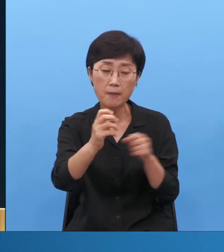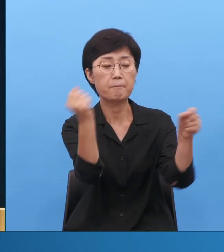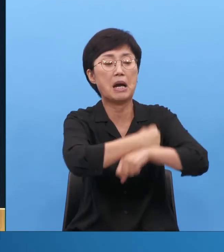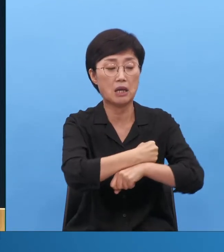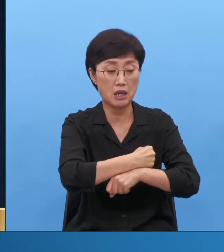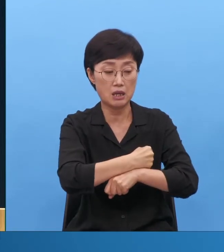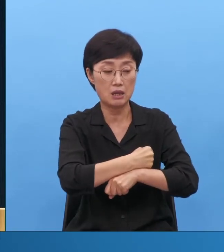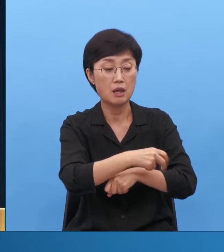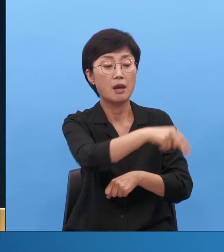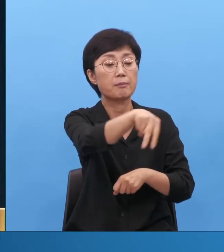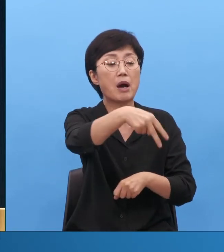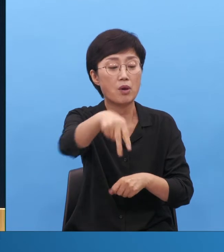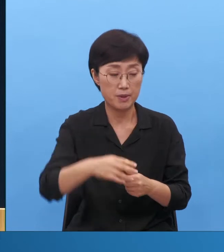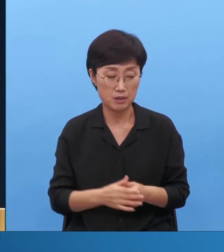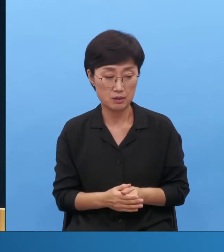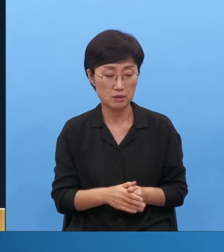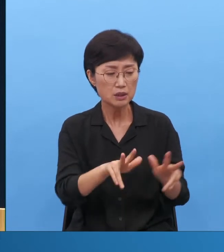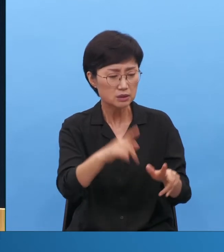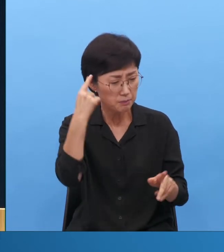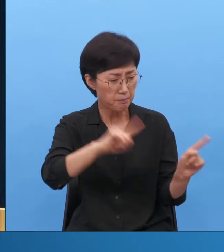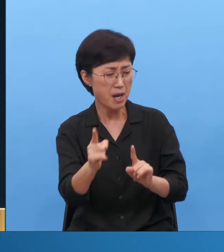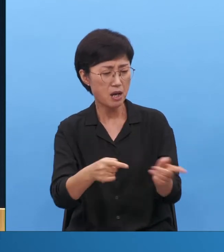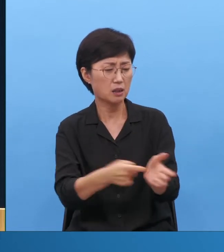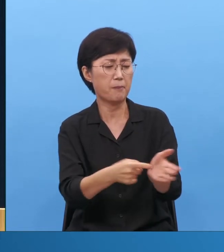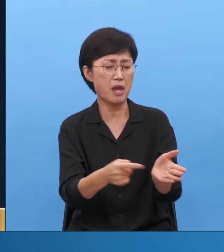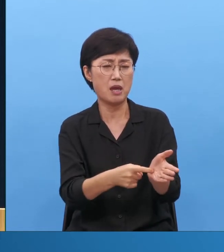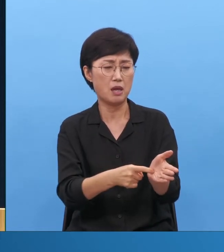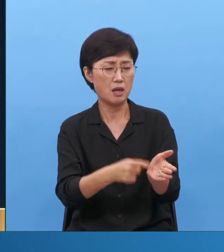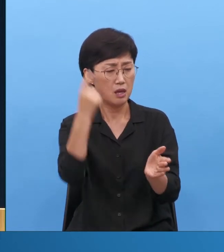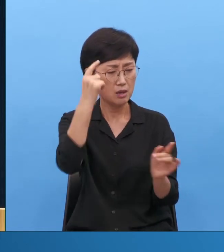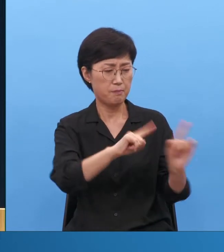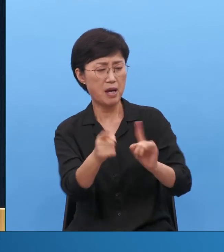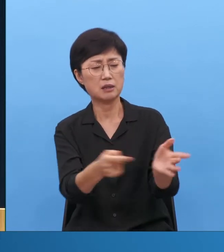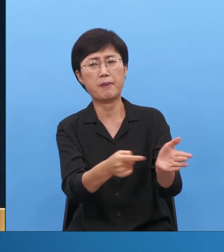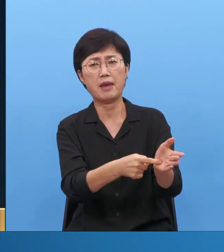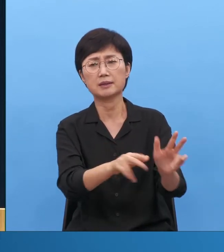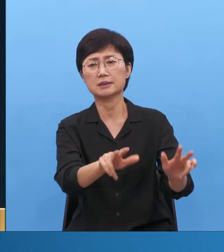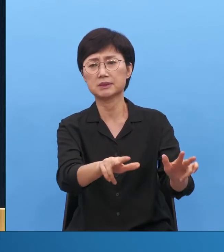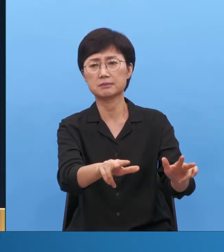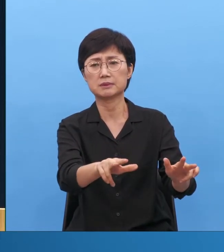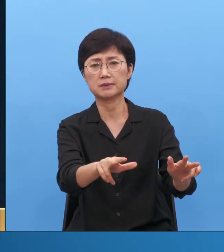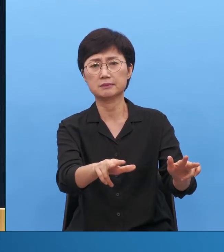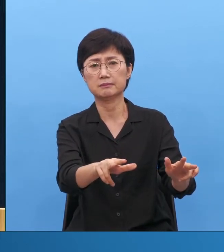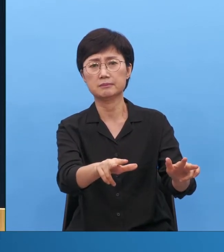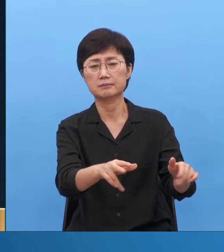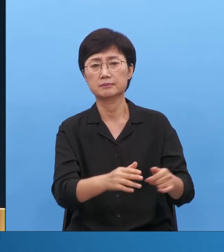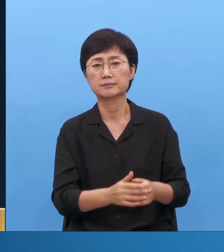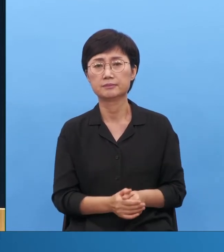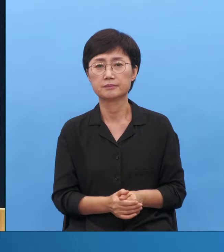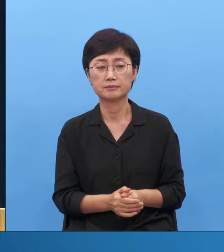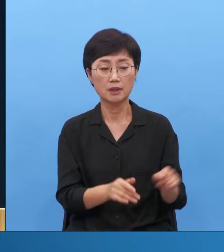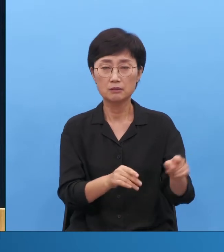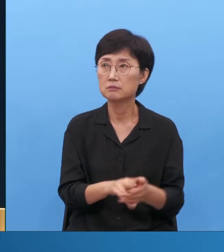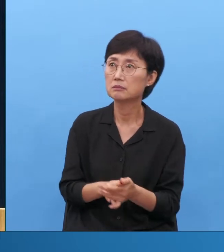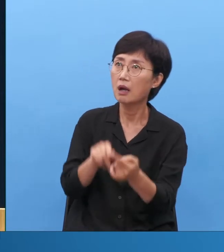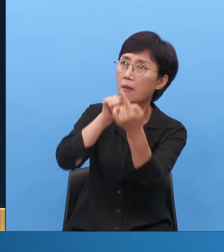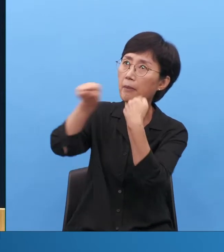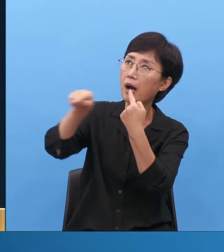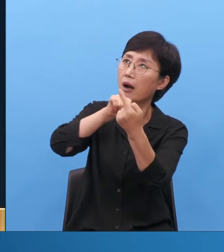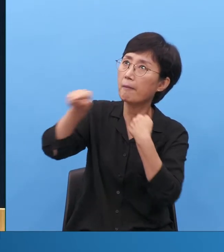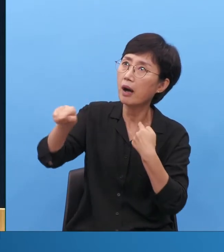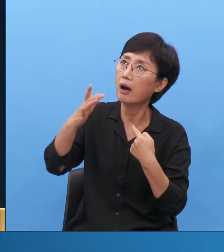your posterity will die. 정신 차려. So you must come to 이 your 말이에요. senses. That's what Jesus is explaining. 알아듣지 못하는 거죠. But he could not 이 두